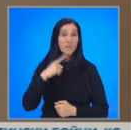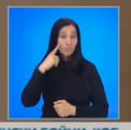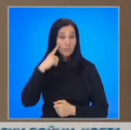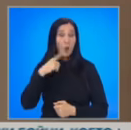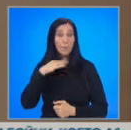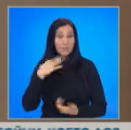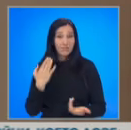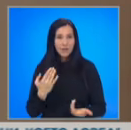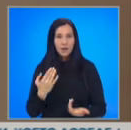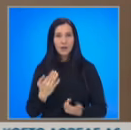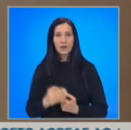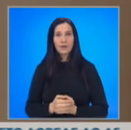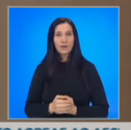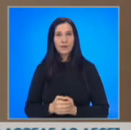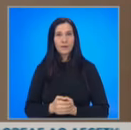да